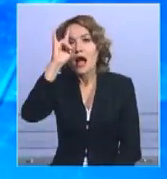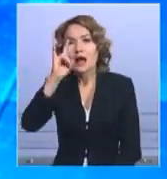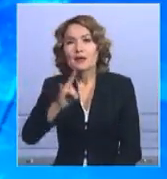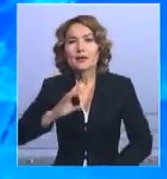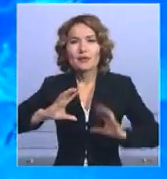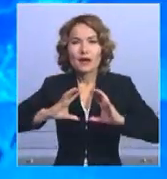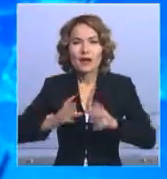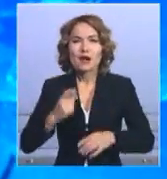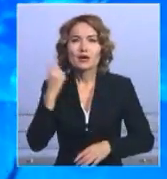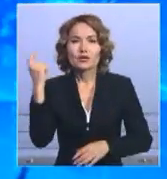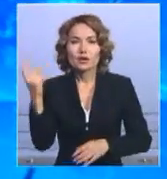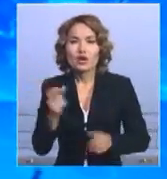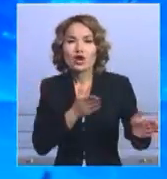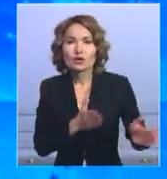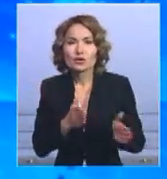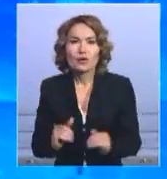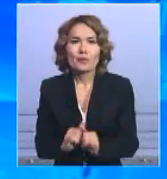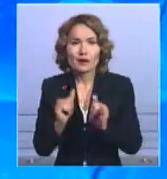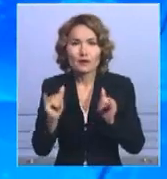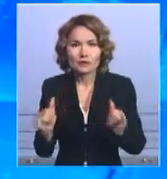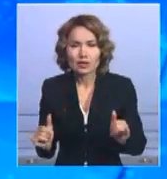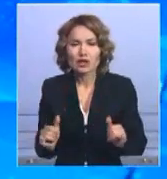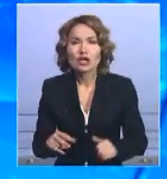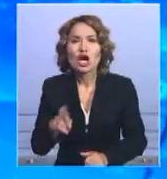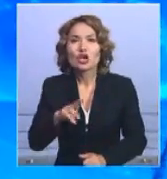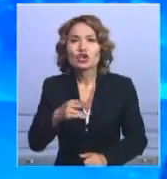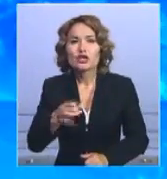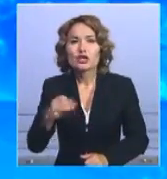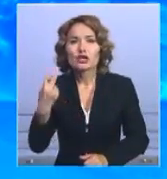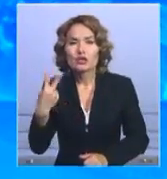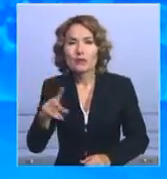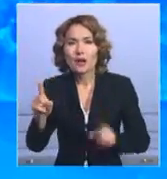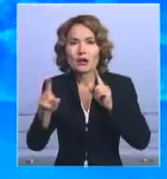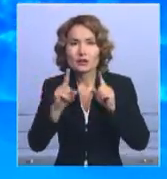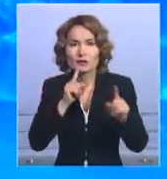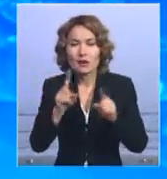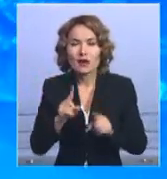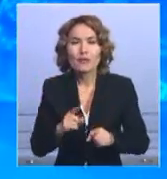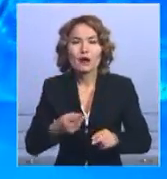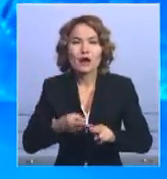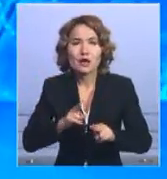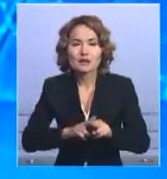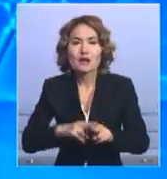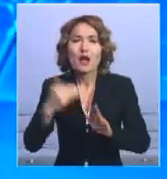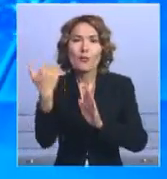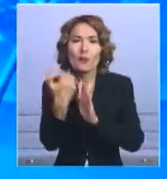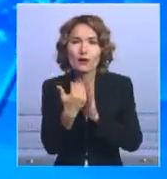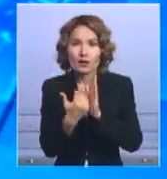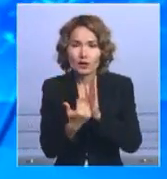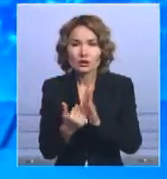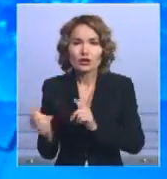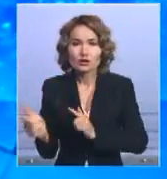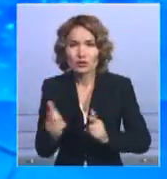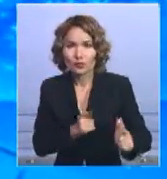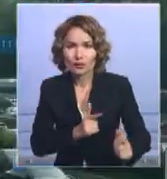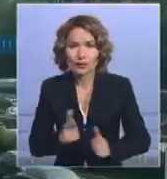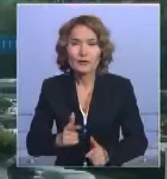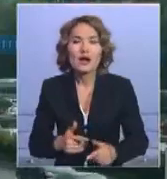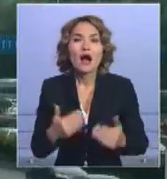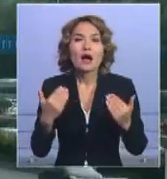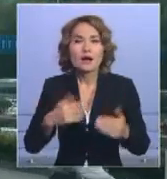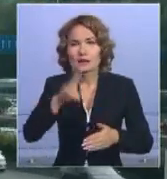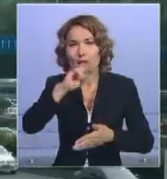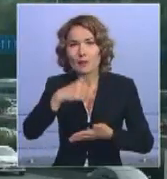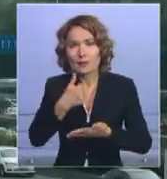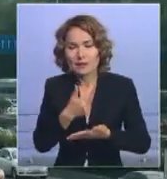Қазақстанның әлемдік экономика жүйесін дамытуға қатысты G20 саммитінде көтерген бірқатар бастамасы уақыт талабына сай. Президент бірыңғай